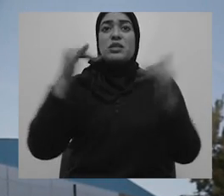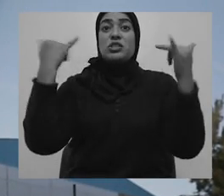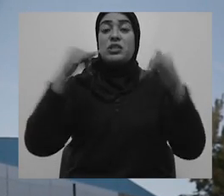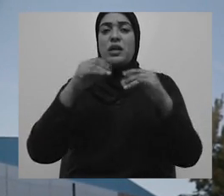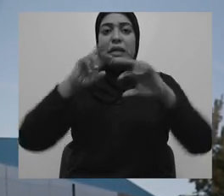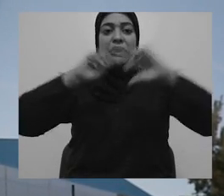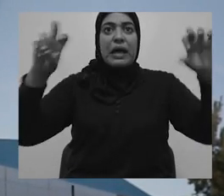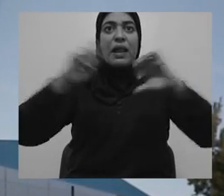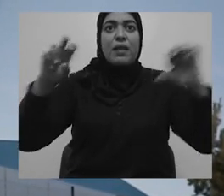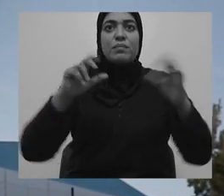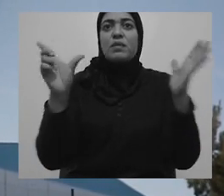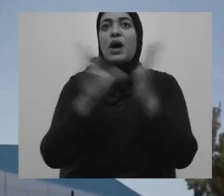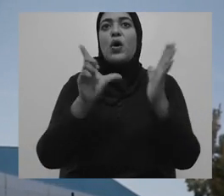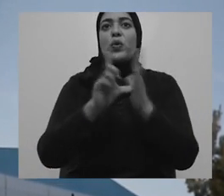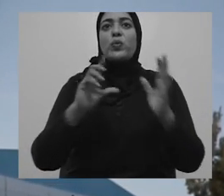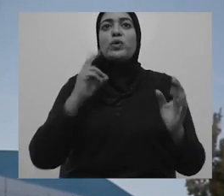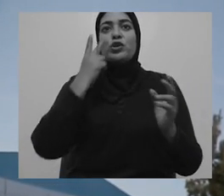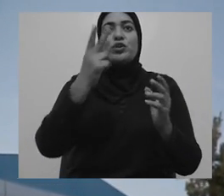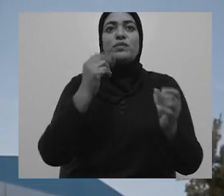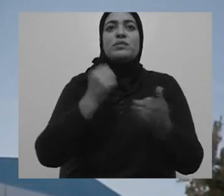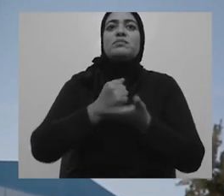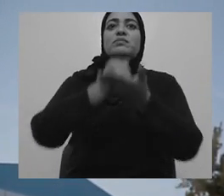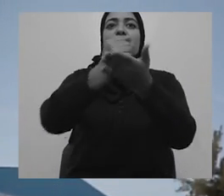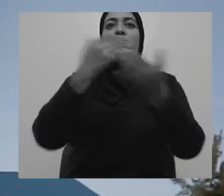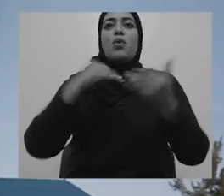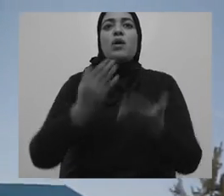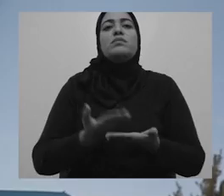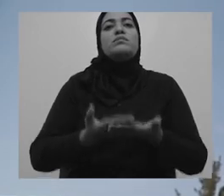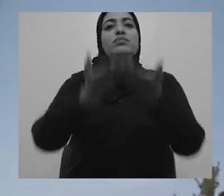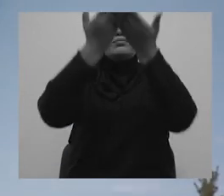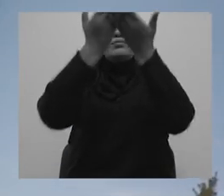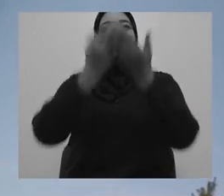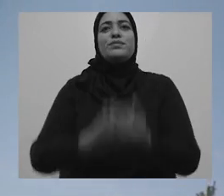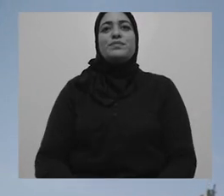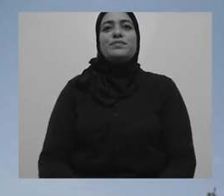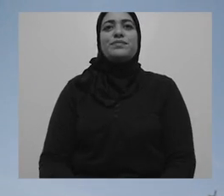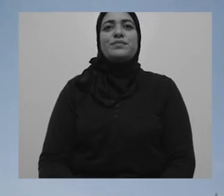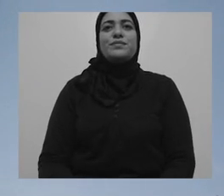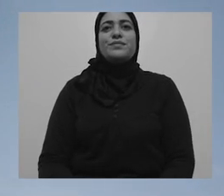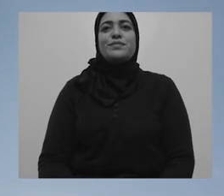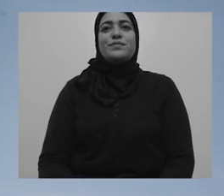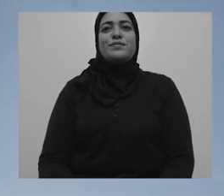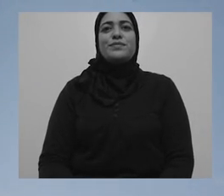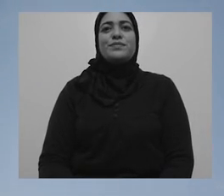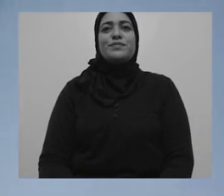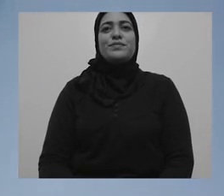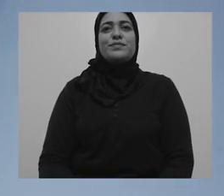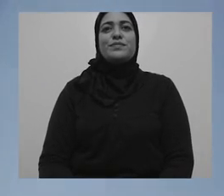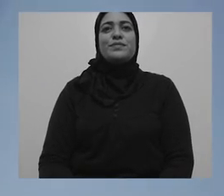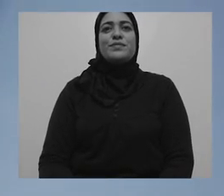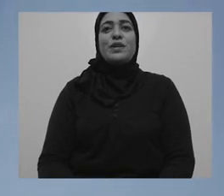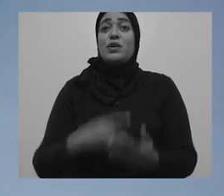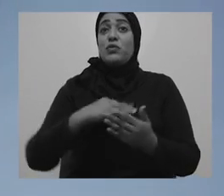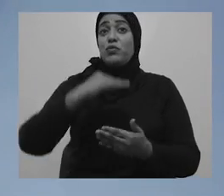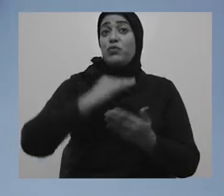voudrait voir en Algérie. Et ça, c'est une grande leçon que tout le monde devrait connaître, que tout le